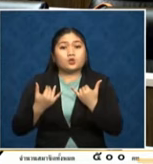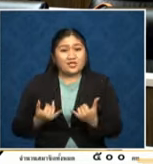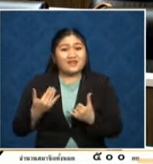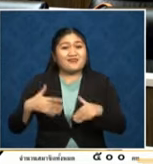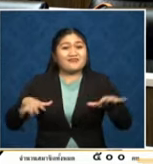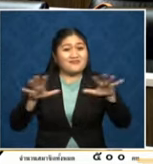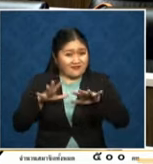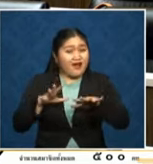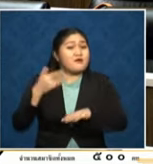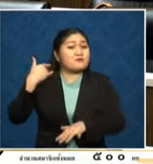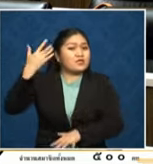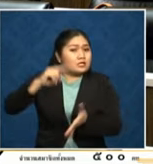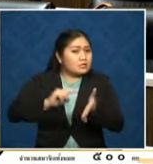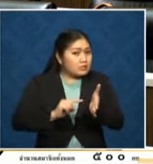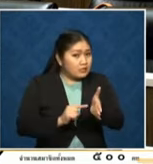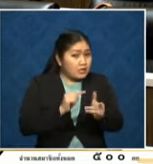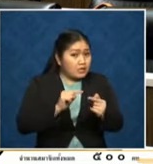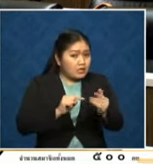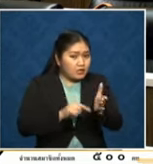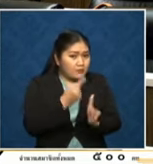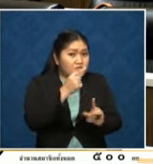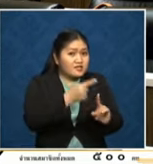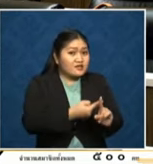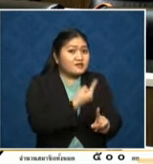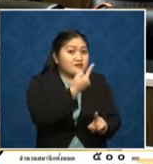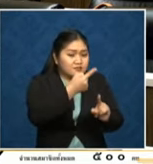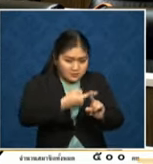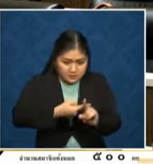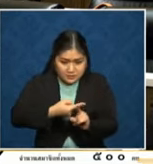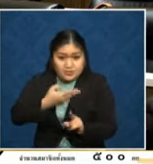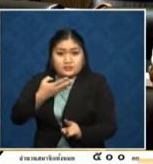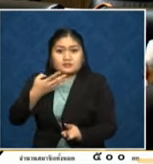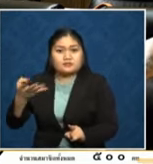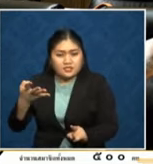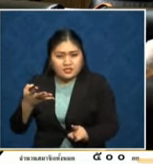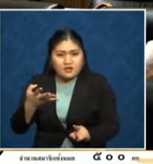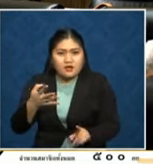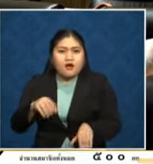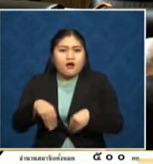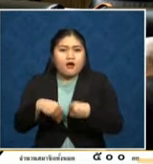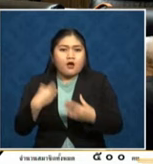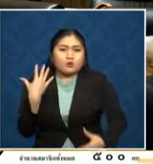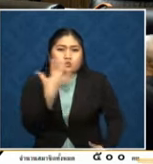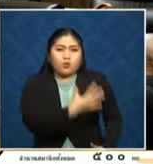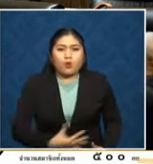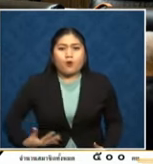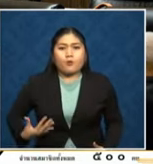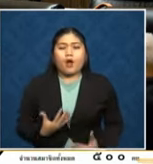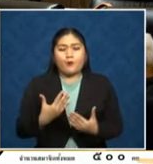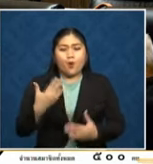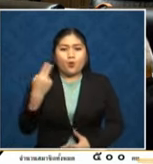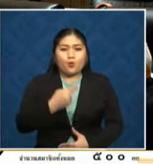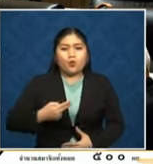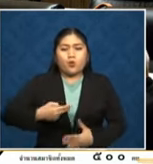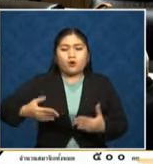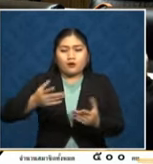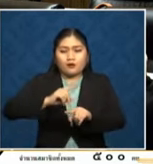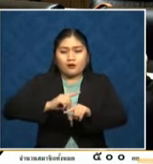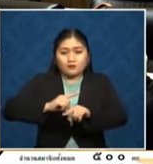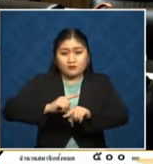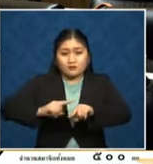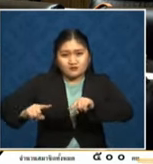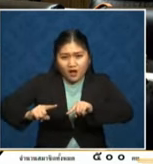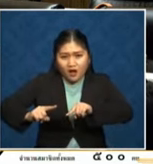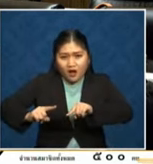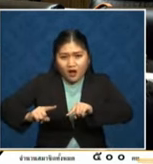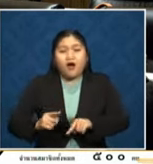ในที่โล่งตั้งแต่เดือนมกราคมถึงเดือนเมษายนเพื่อให้สุขภาพของลูกหลานชาวปทุมธานีกลับมาดีขึ้นไม่ตายผ่อ